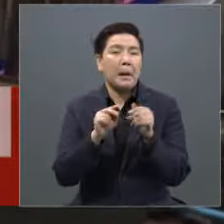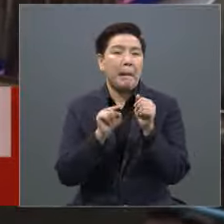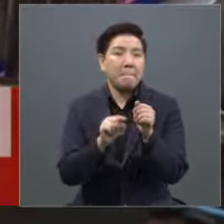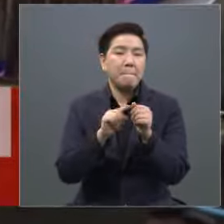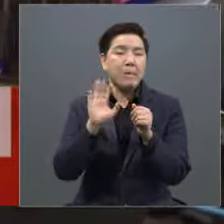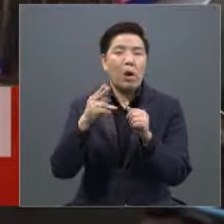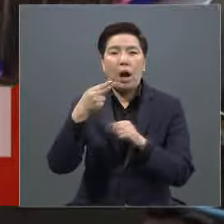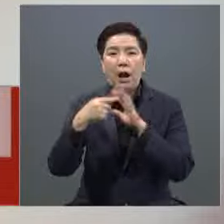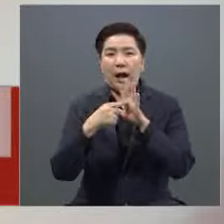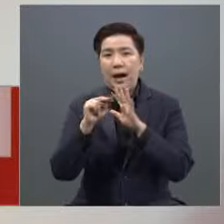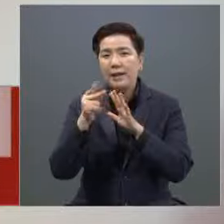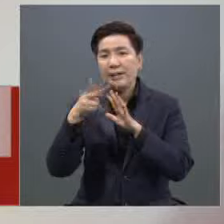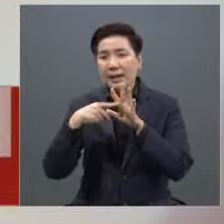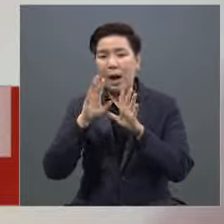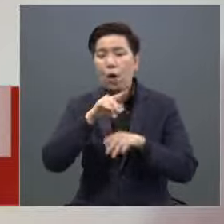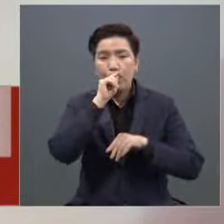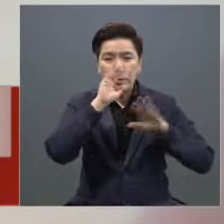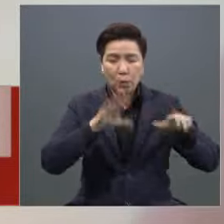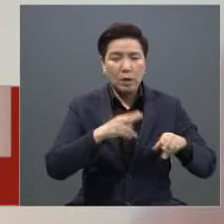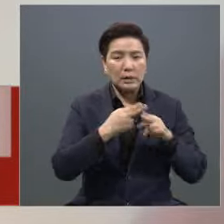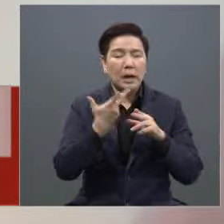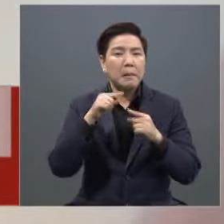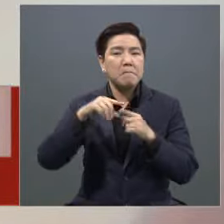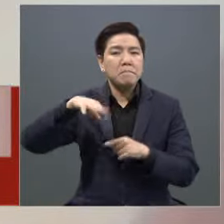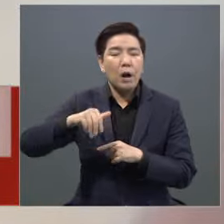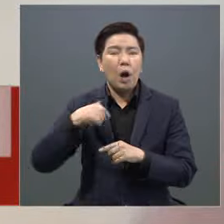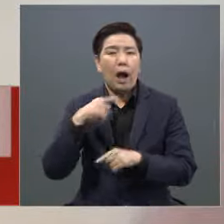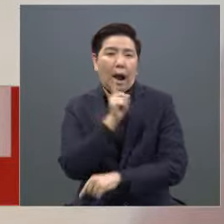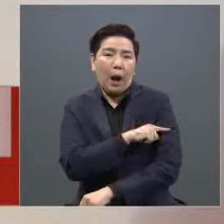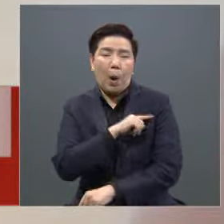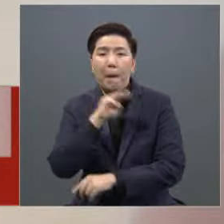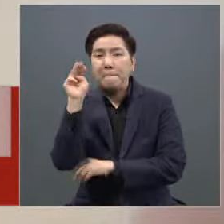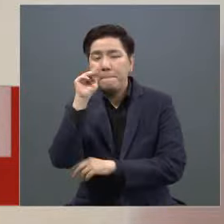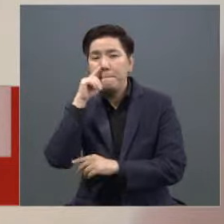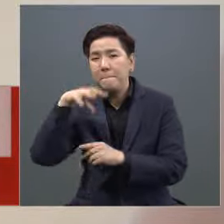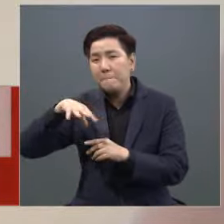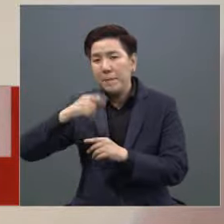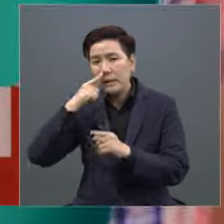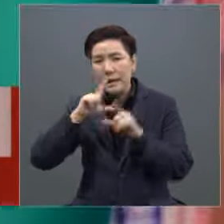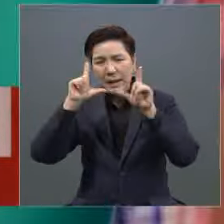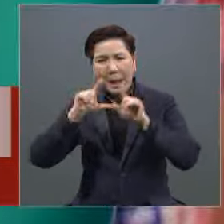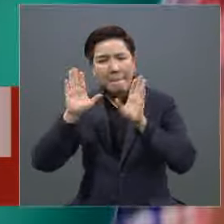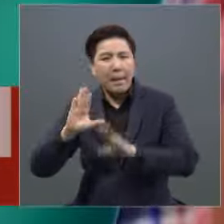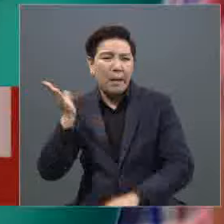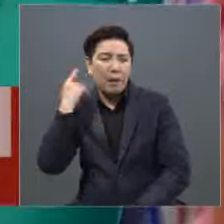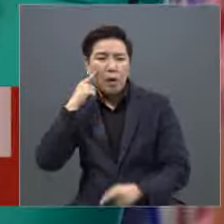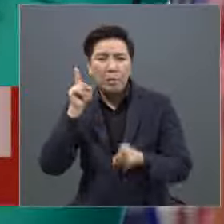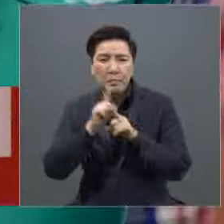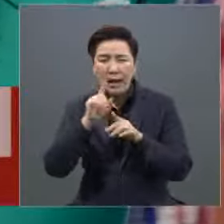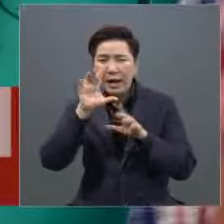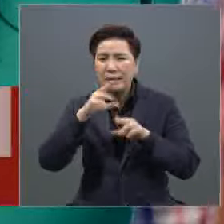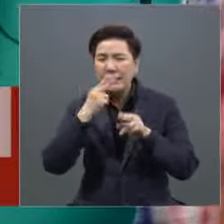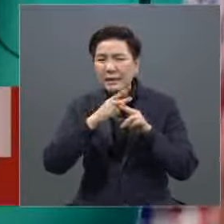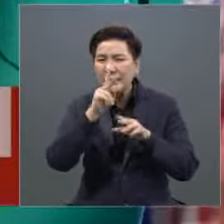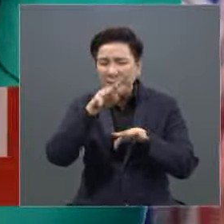อหันคาจังหวัดชัยนาทผ้าขาวม้าเมืองการบ้านหนองขาวอำเภอท่าม่วงอนุรักษ์ลวดลายแบบโบราณเช่นลายตา